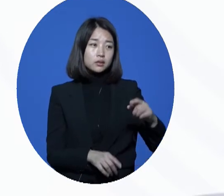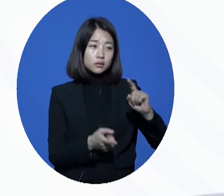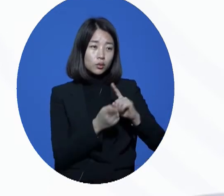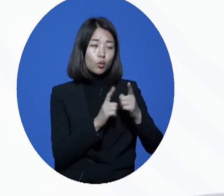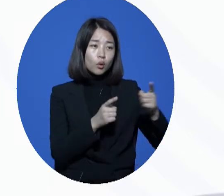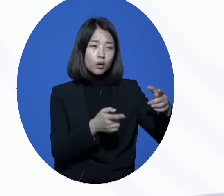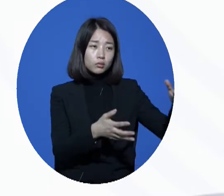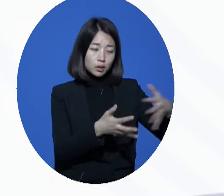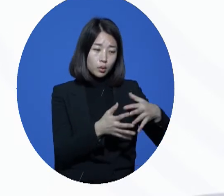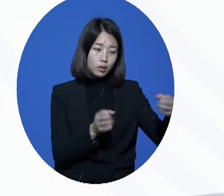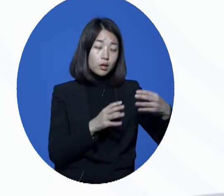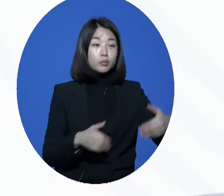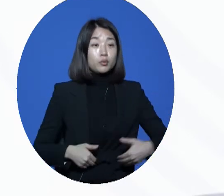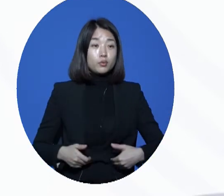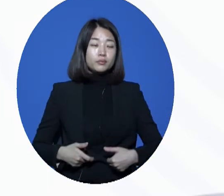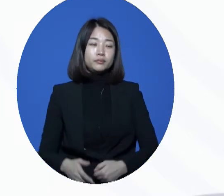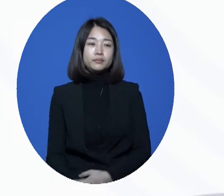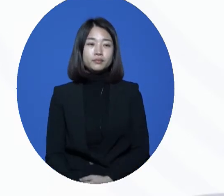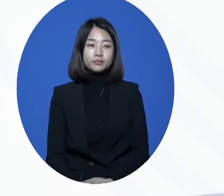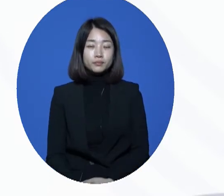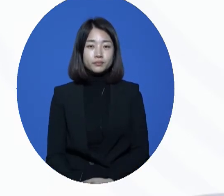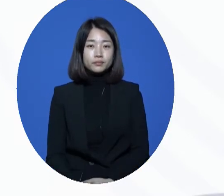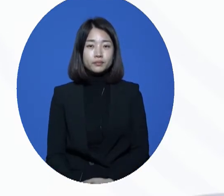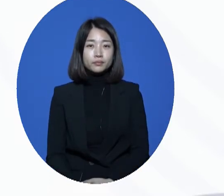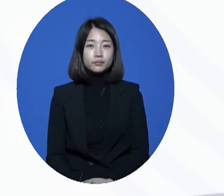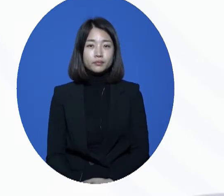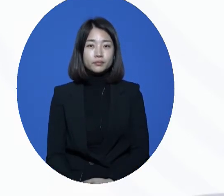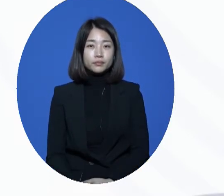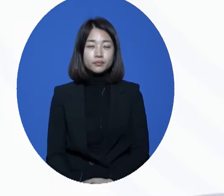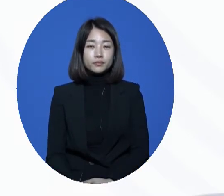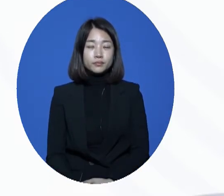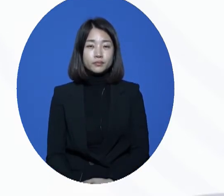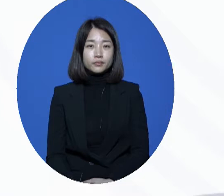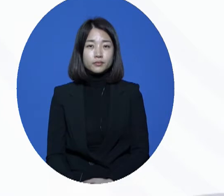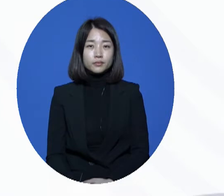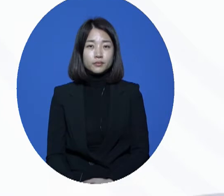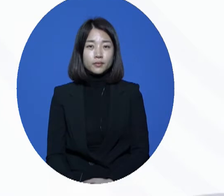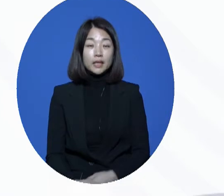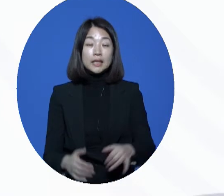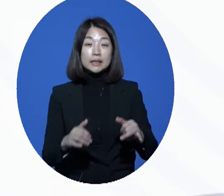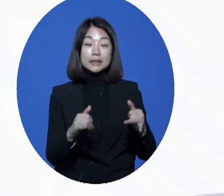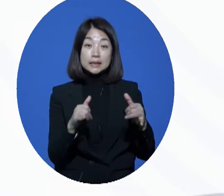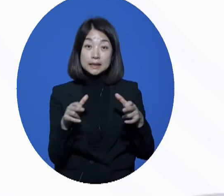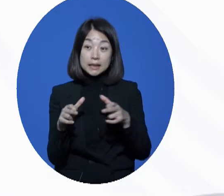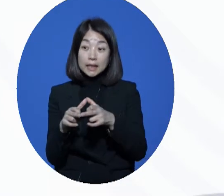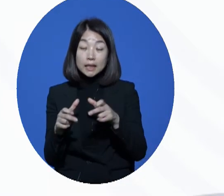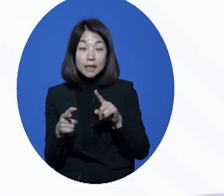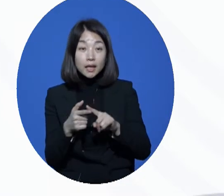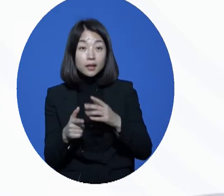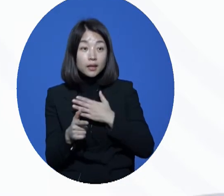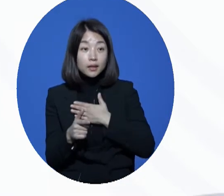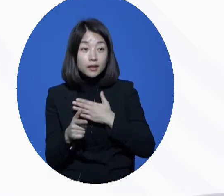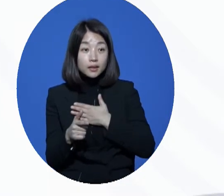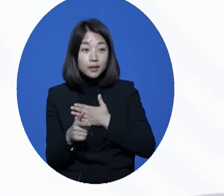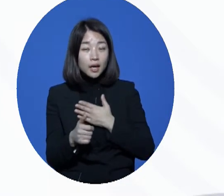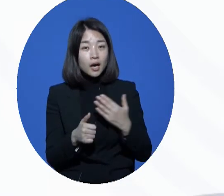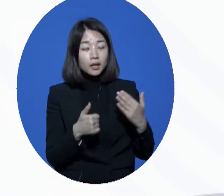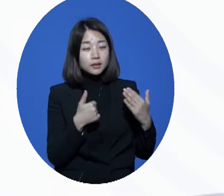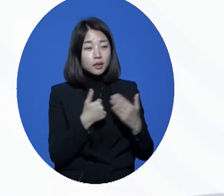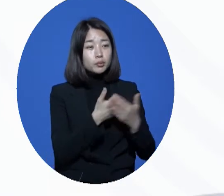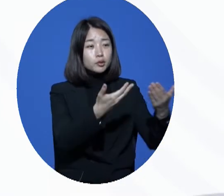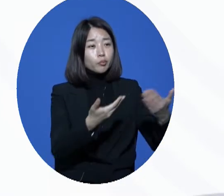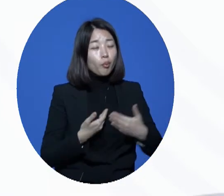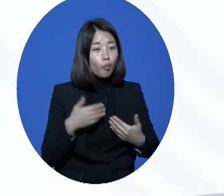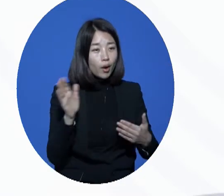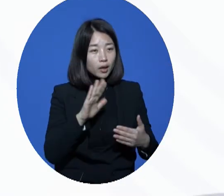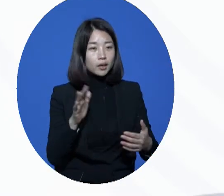해야 된다고 생각을 합니다. 이것이 더 넓게 보면 사회 서비스 전반에 있어서 이 서비스를 단순히 받는 수혜자가